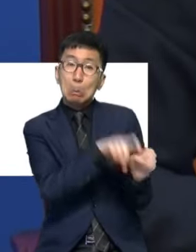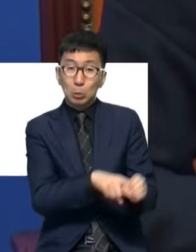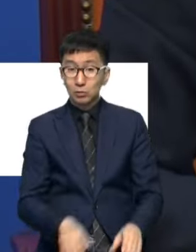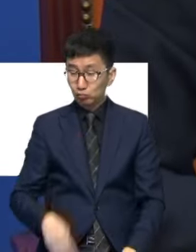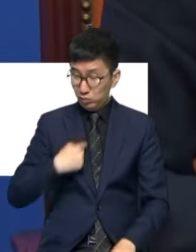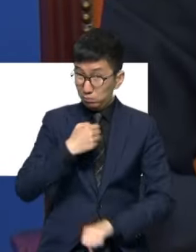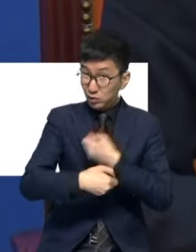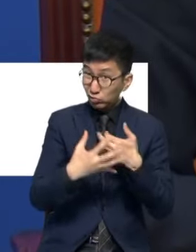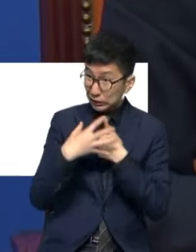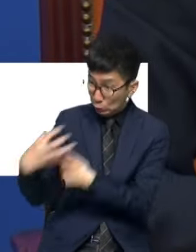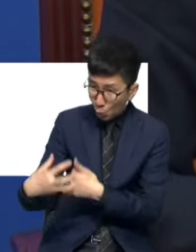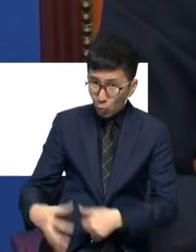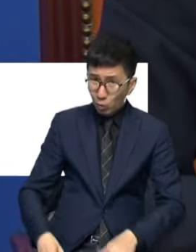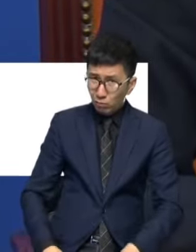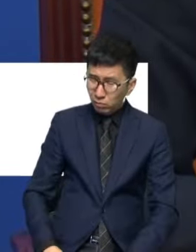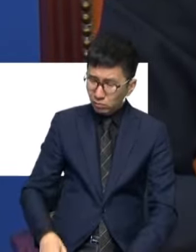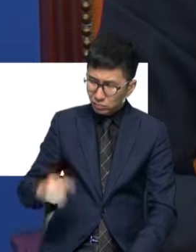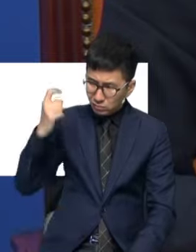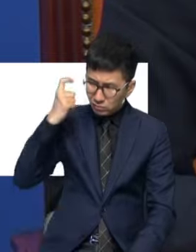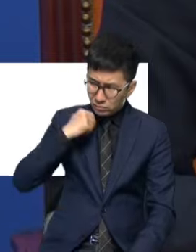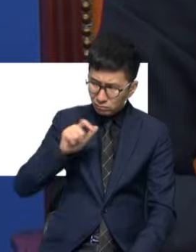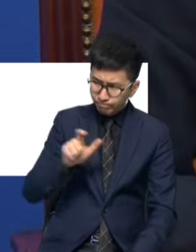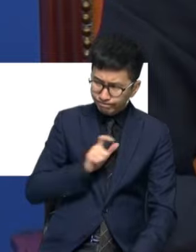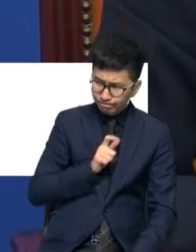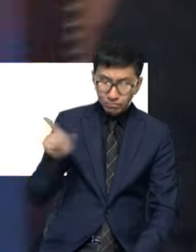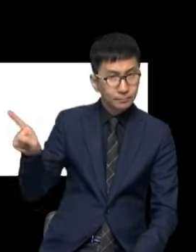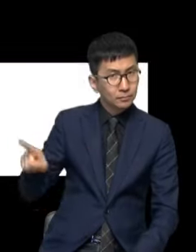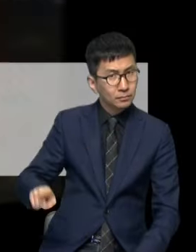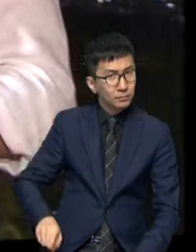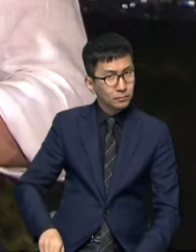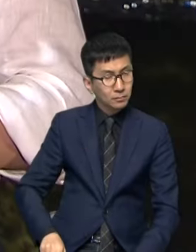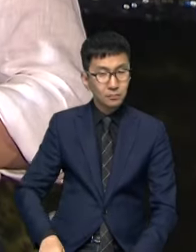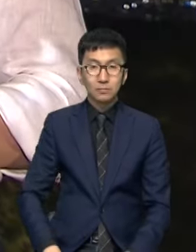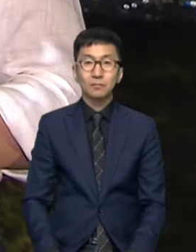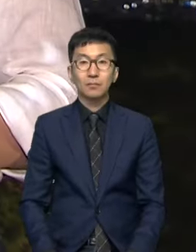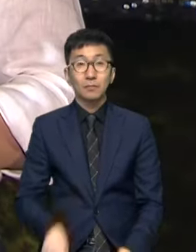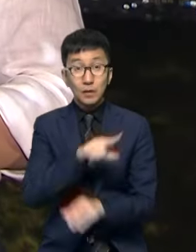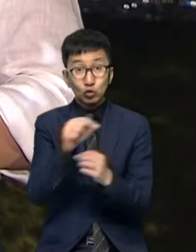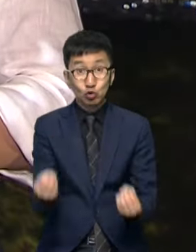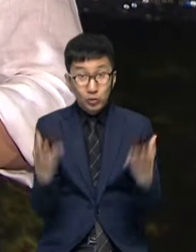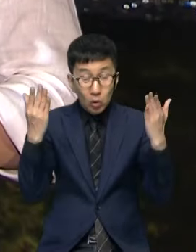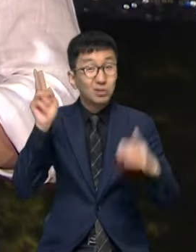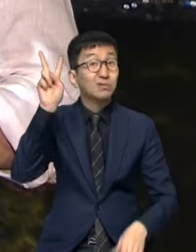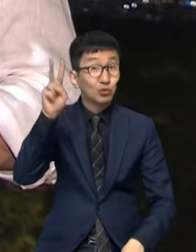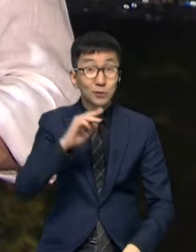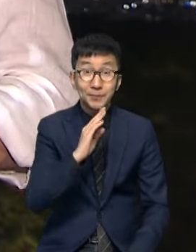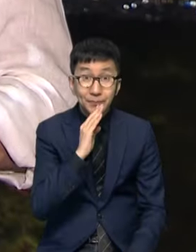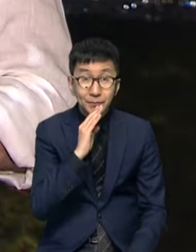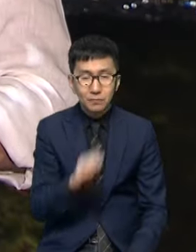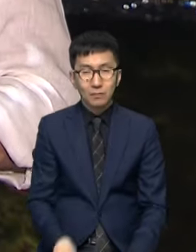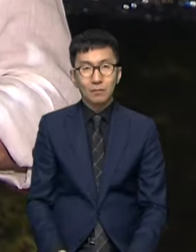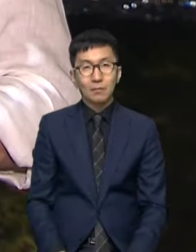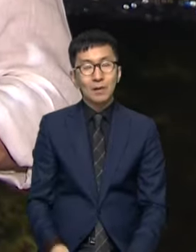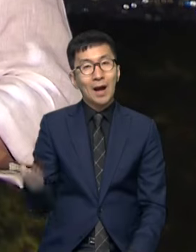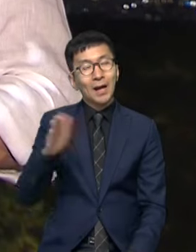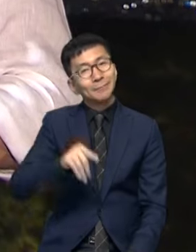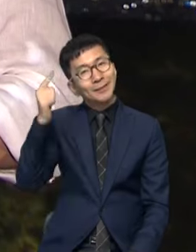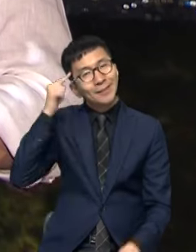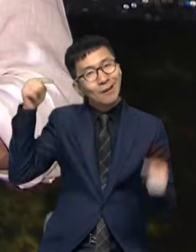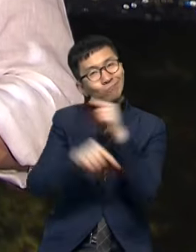우리 민주당을 이용하려는 것은 아닌지. 추석 연휴를 이틀 앞두고 있지만 각 주체들의 입장이